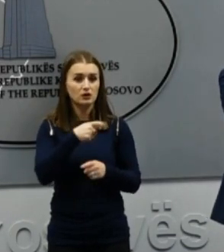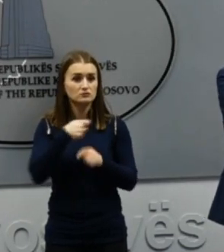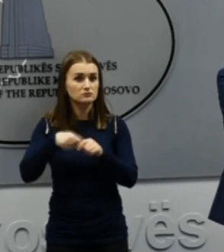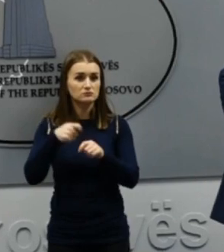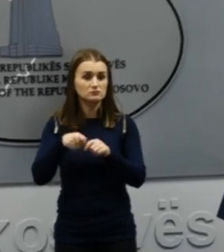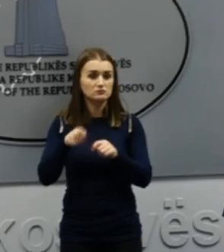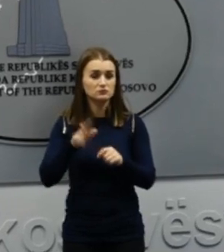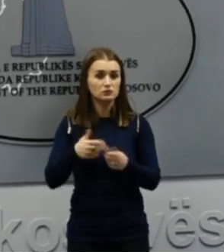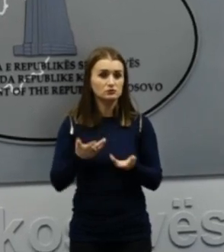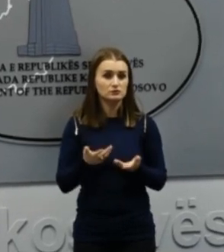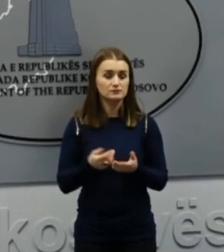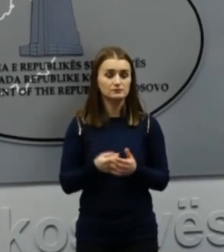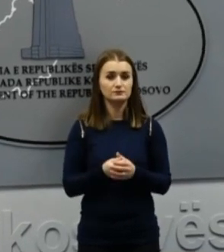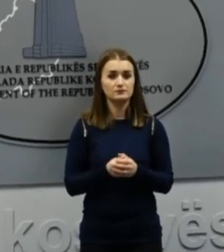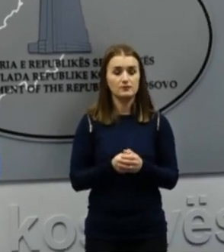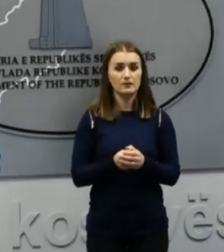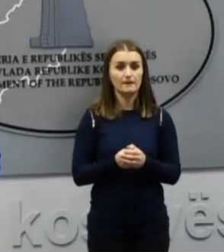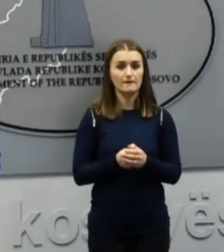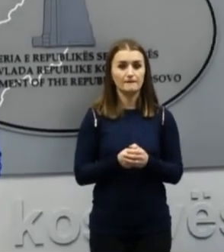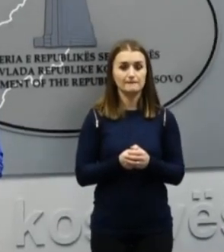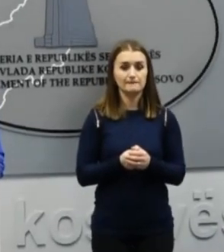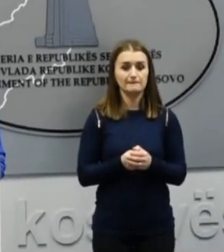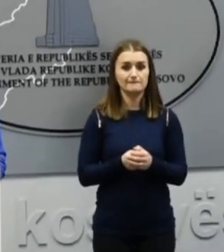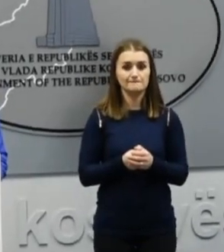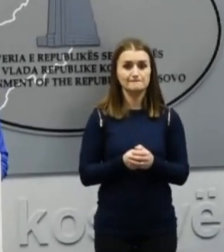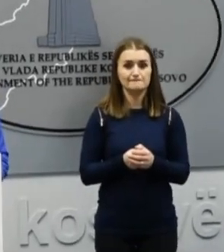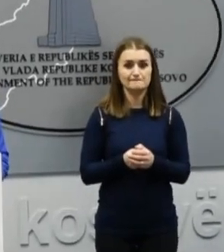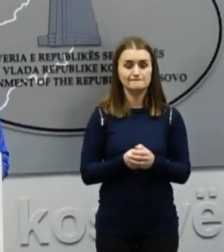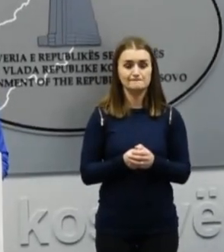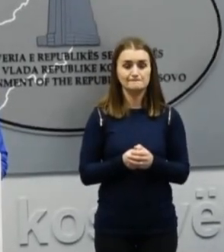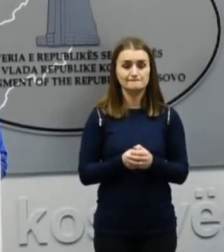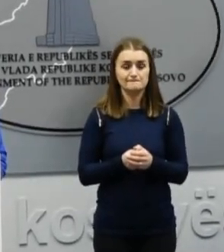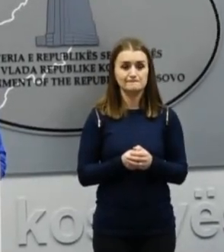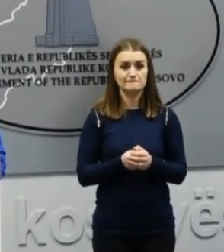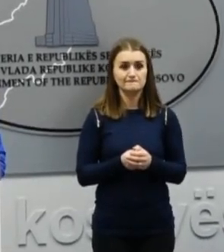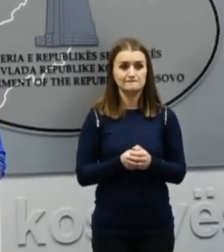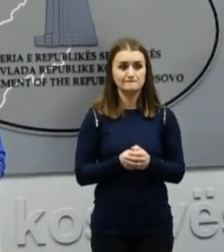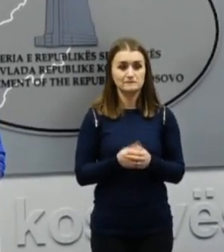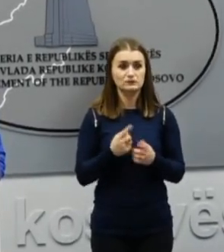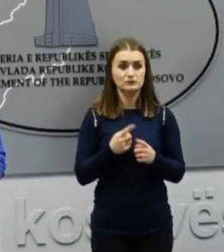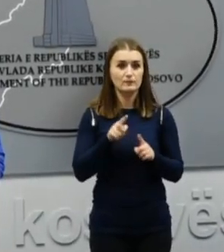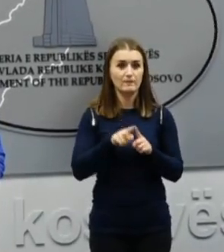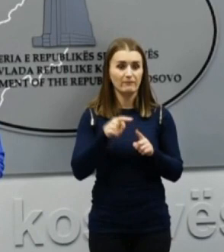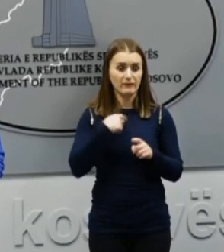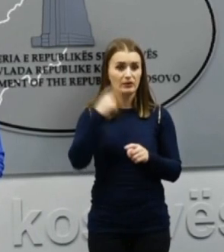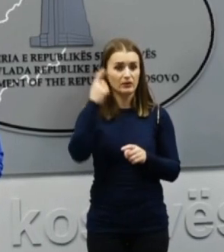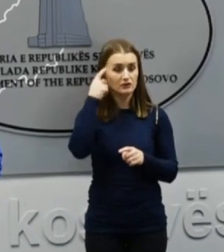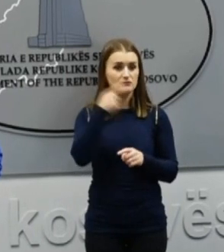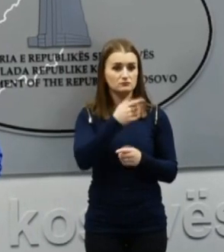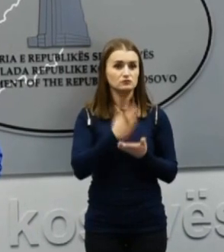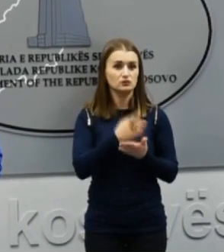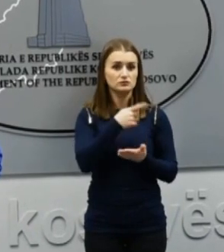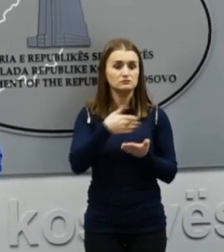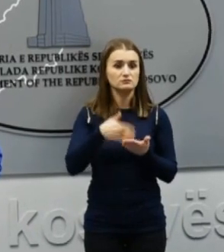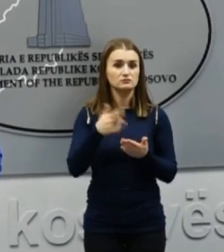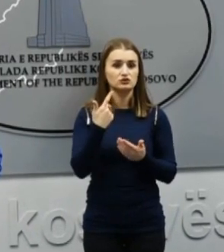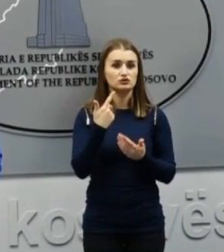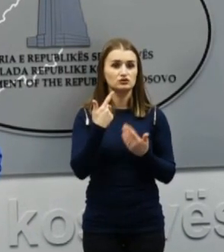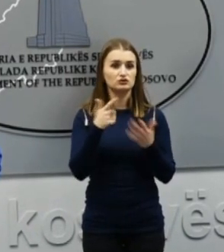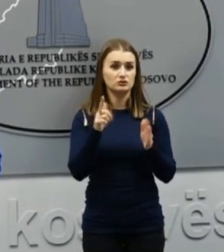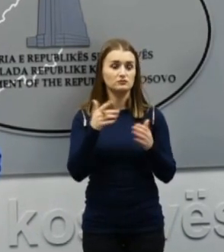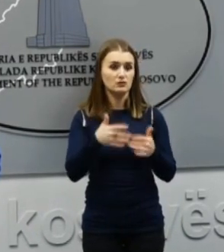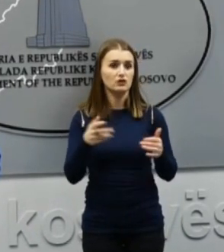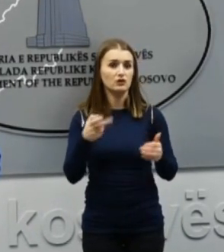dështirë se mundë me imbulu dhe shtarë bëjtë në këtë situatë. Të editë dhe faktin që keni shpenzu 17 milion euro për energjin në dheri.